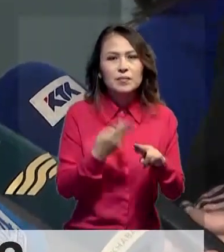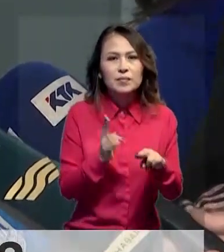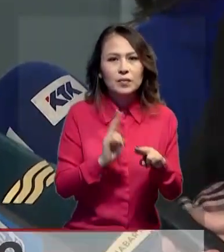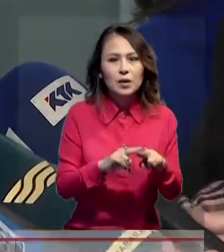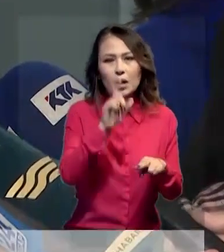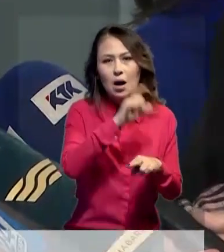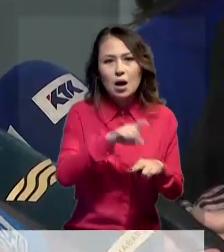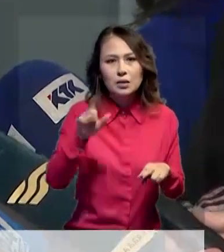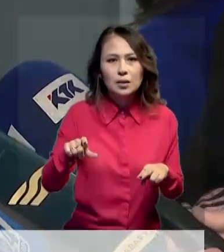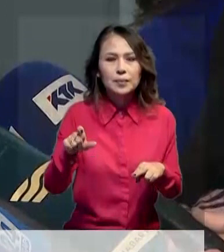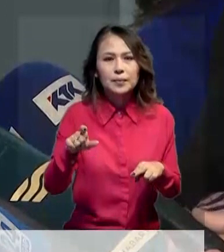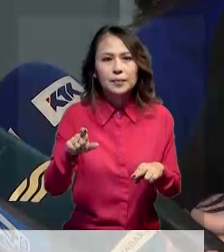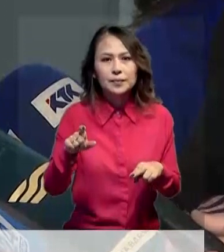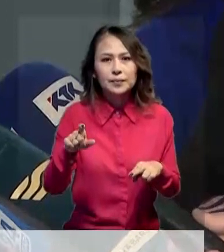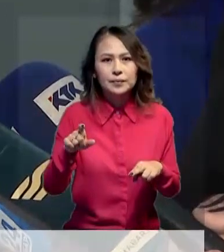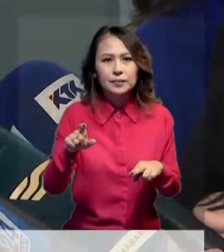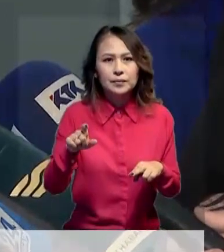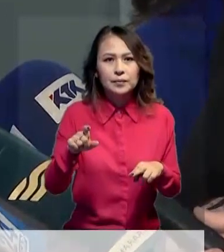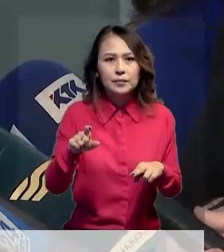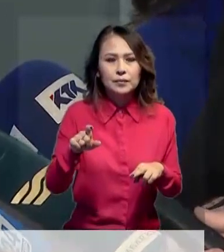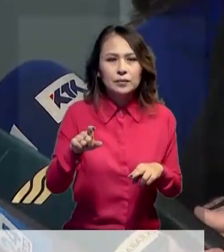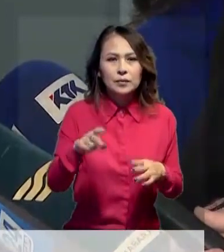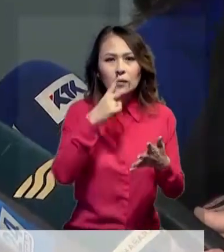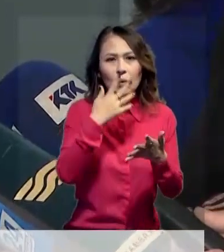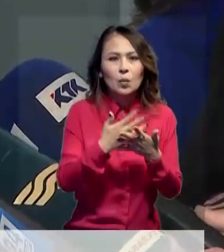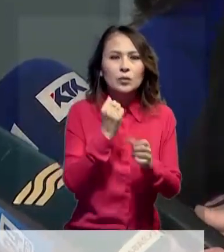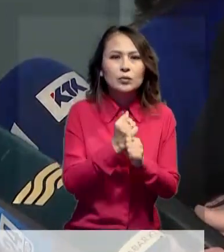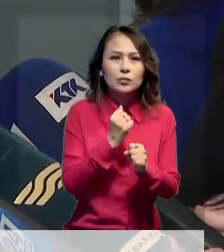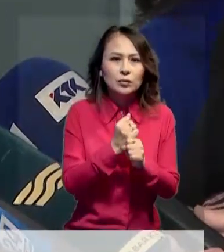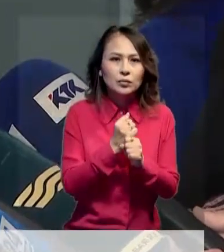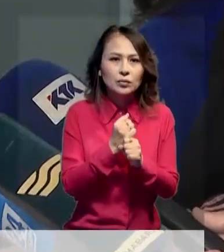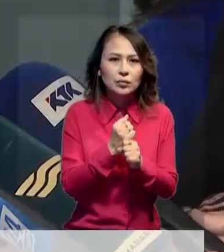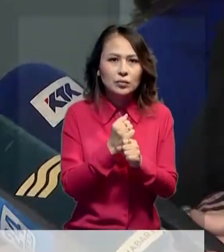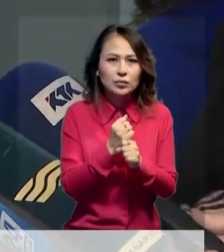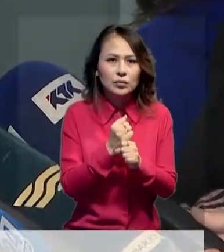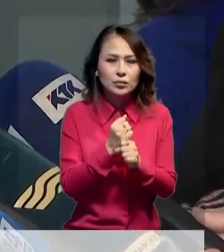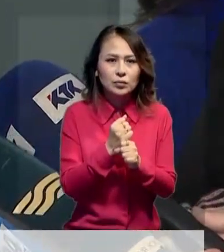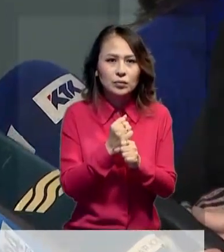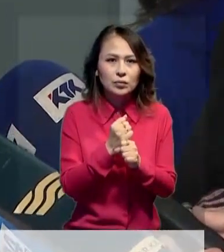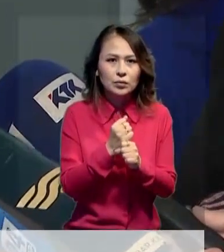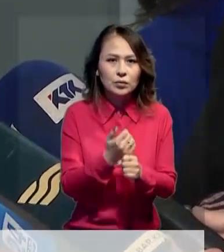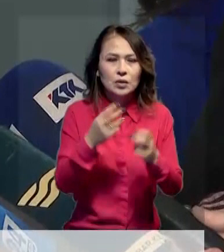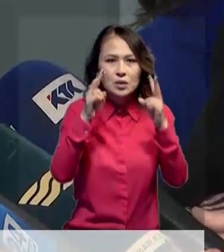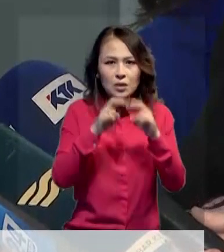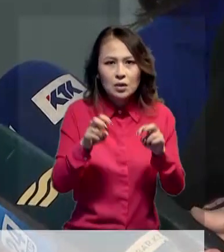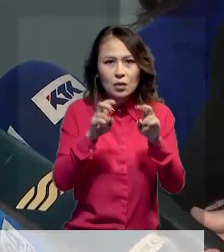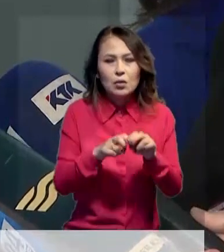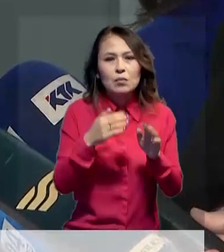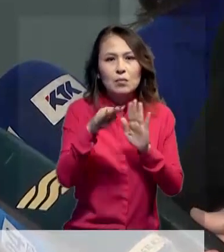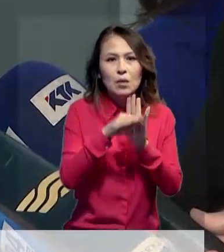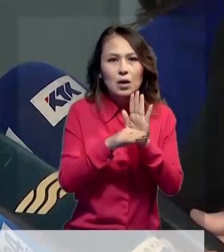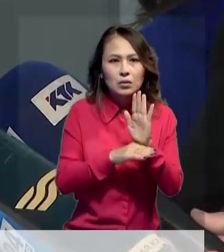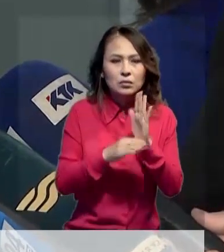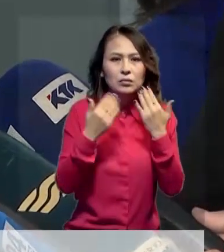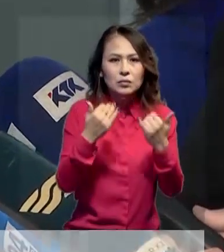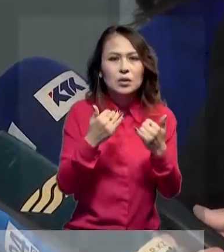адам ашының өнен деді ғой, жаңа қолға үйрету киіктерді. Бұл да бір жаңағы ненің зерттеудің бір бағыты. Бұл